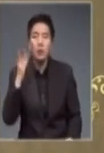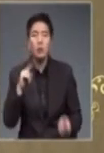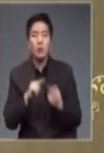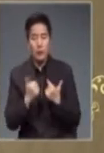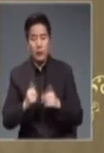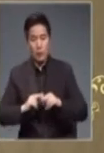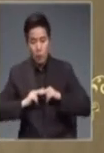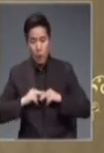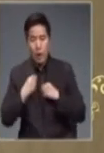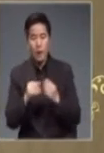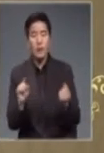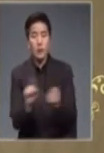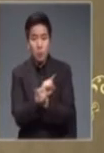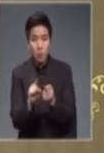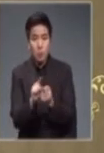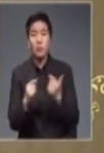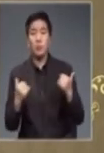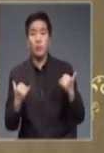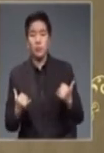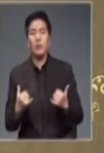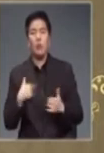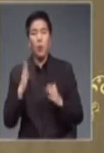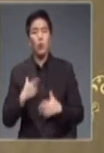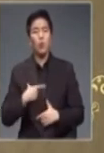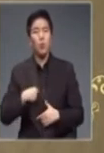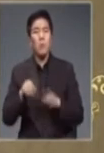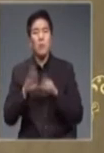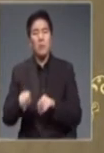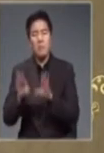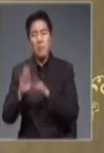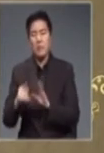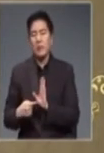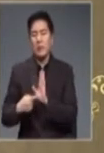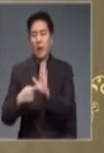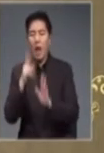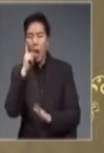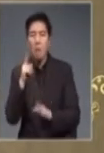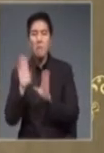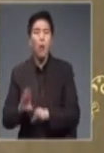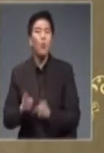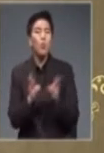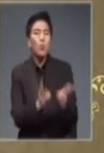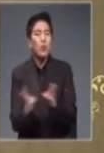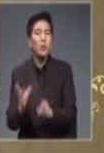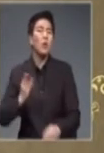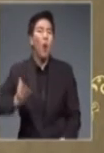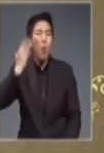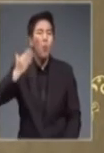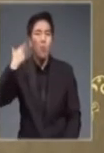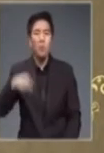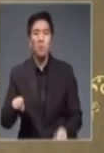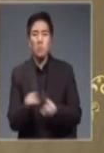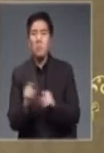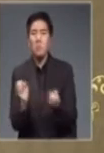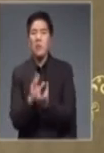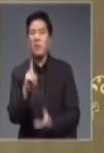างและปลายทางเป็นต้นซึ่งอาจจะทำให้ดูเหมือนว่าเรายังไม่ทำอะไรเลยนะครับไม่เหมือนมาตรการช่วยเหลือทางการเงินทันใจสัมผัส